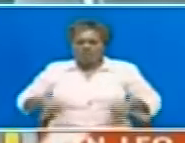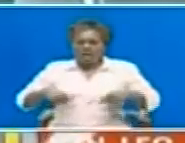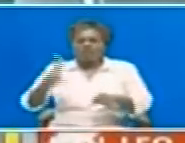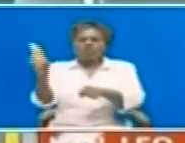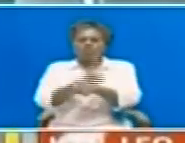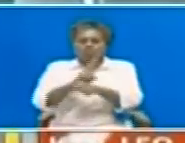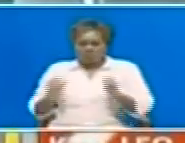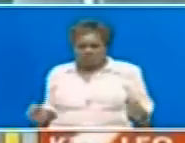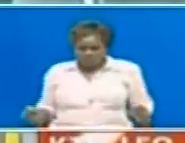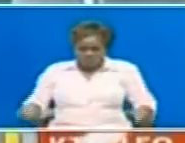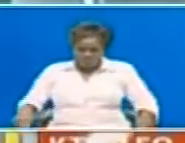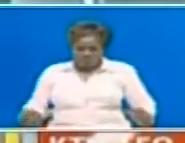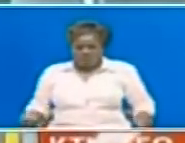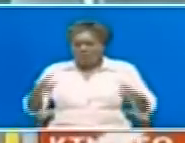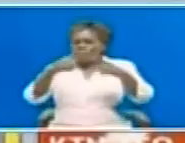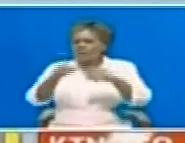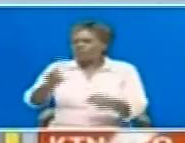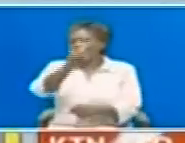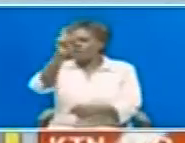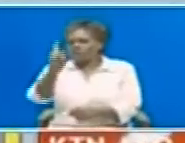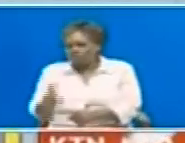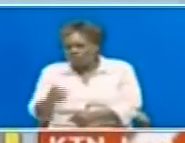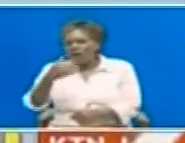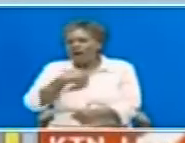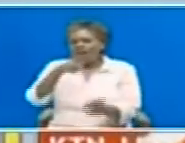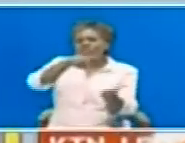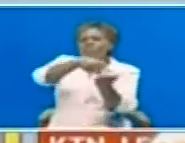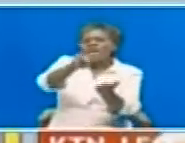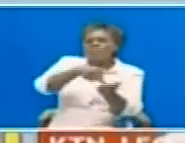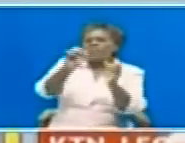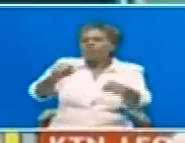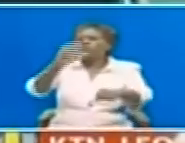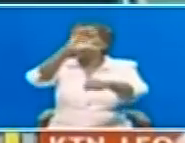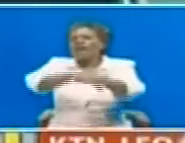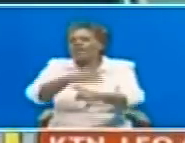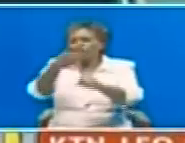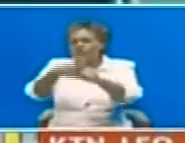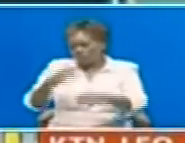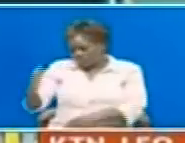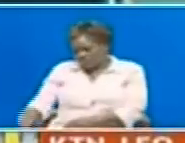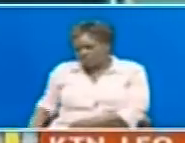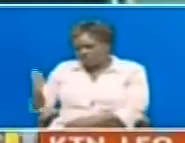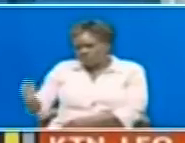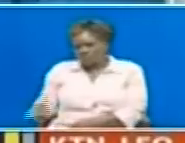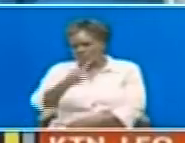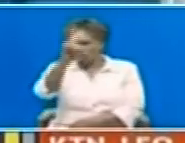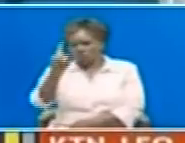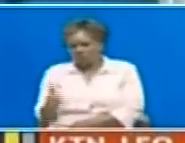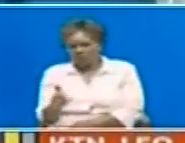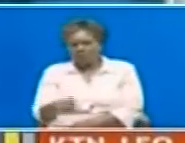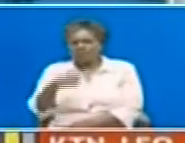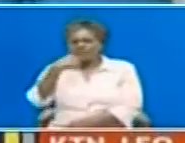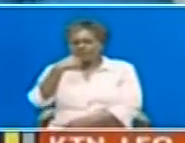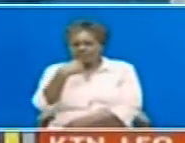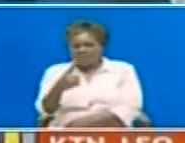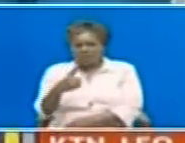kutumia kiti cha magurudumu. Lakini je, kunayo fidia ya kutarajiwa kutoka kwa shirika la reli nchini? Wanasema